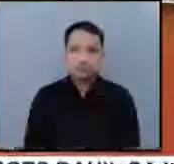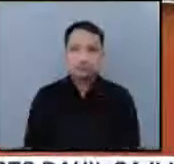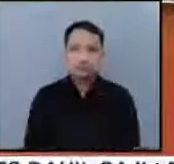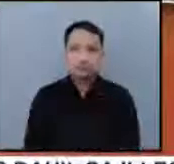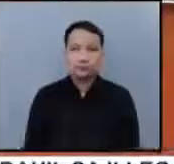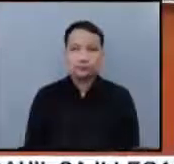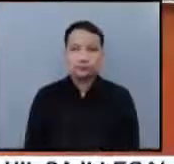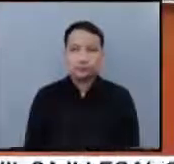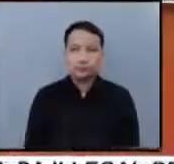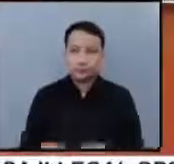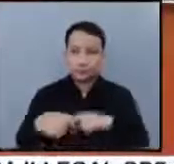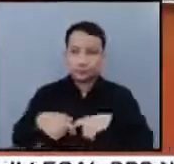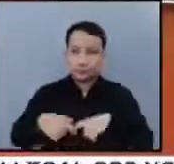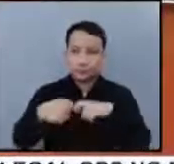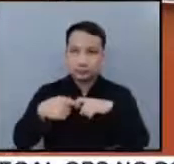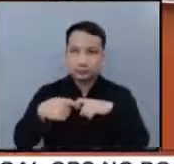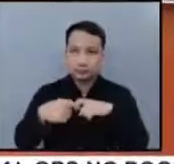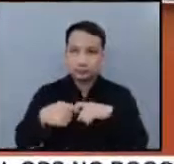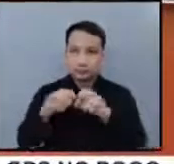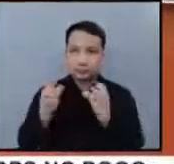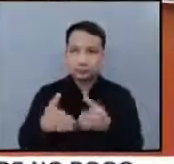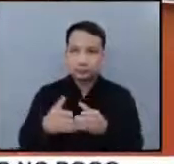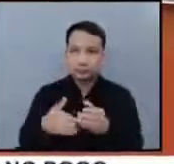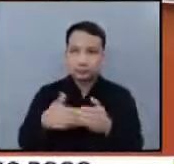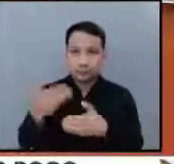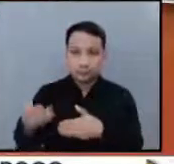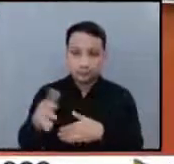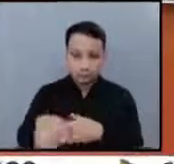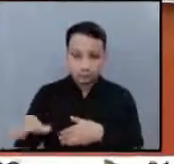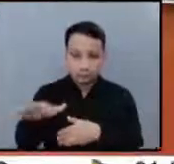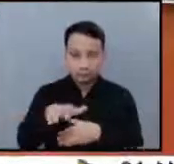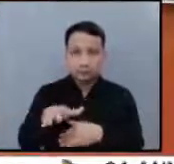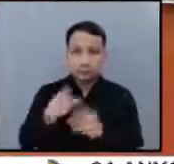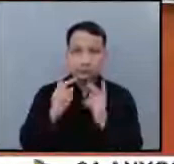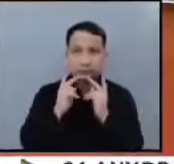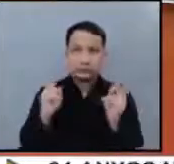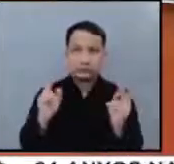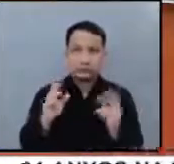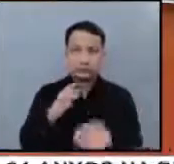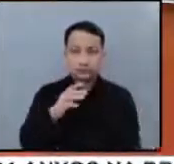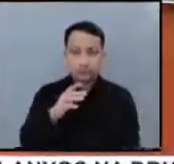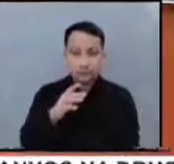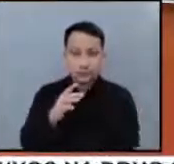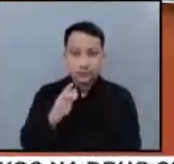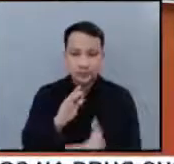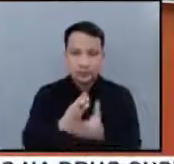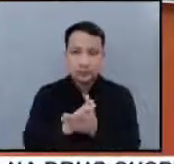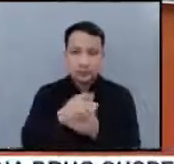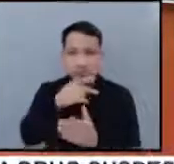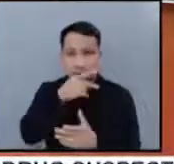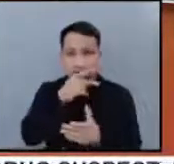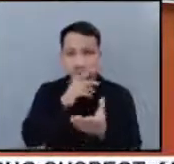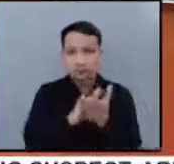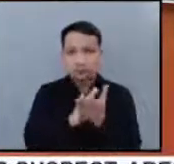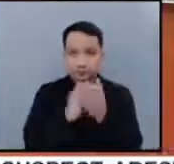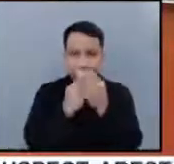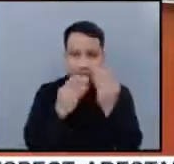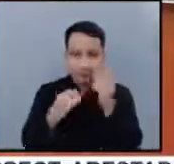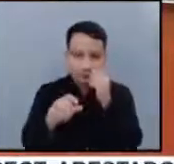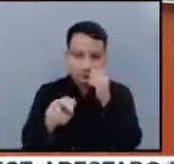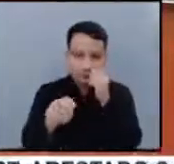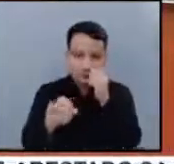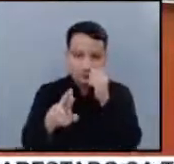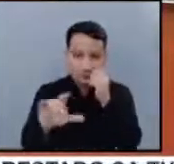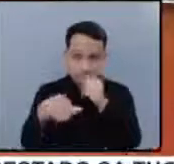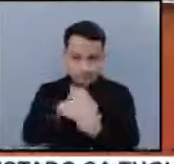Sinuspindi na ng ang klase sa lahat ng antas sa mga pampubliko at pribadong paaralan sa bayan ng Enrile sa Cagayan, bunsod ng